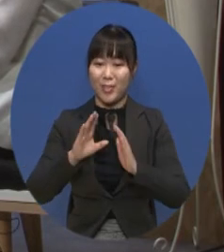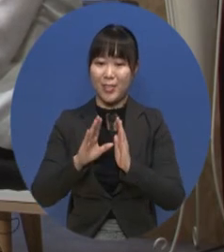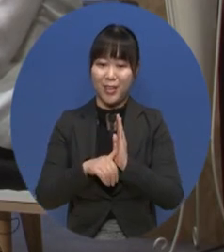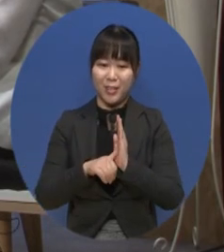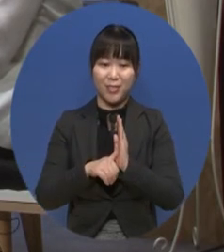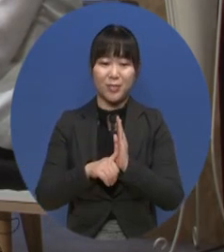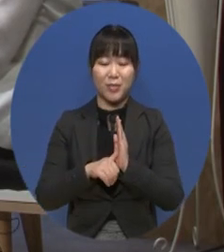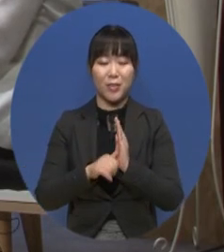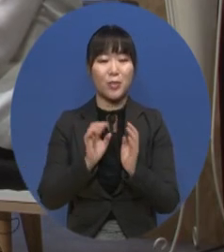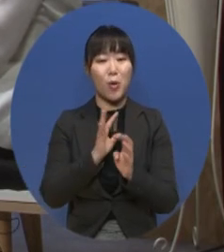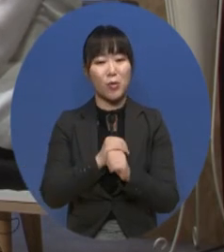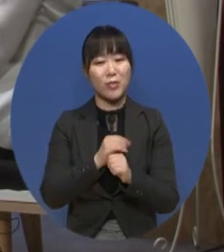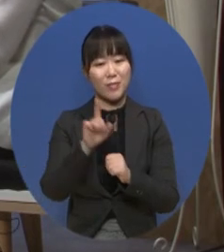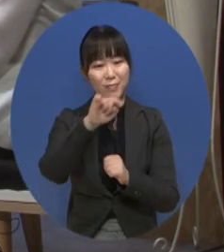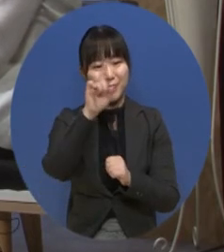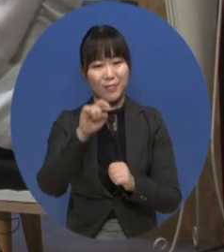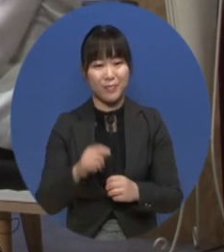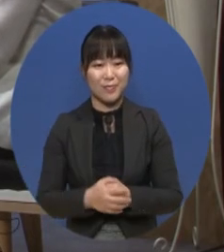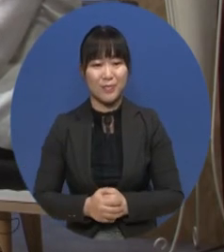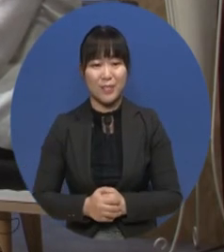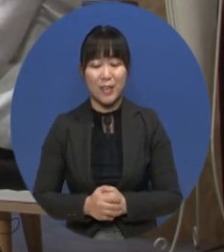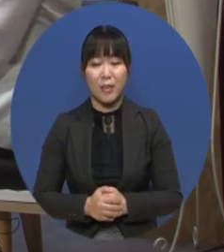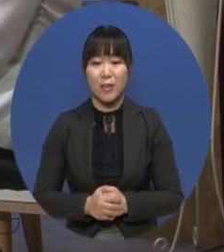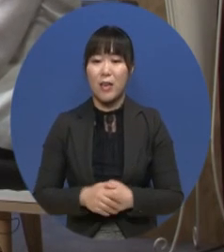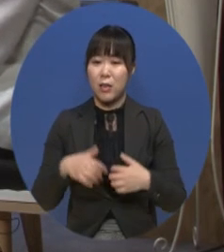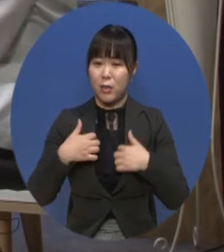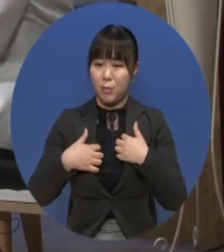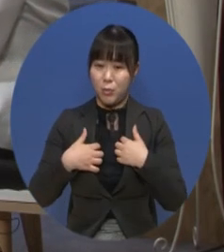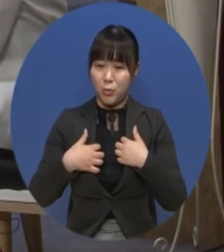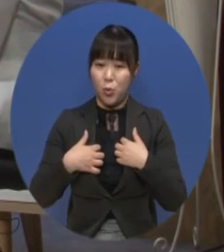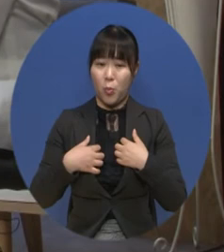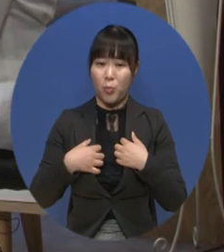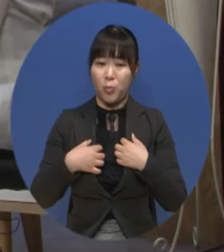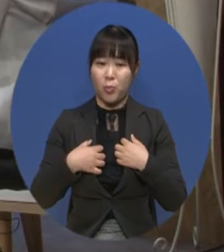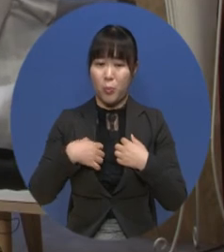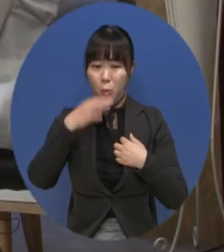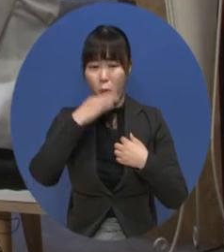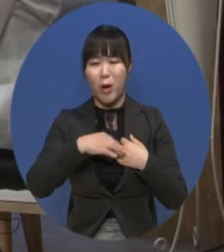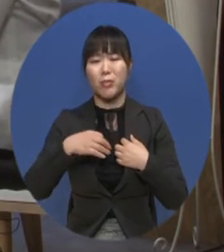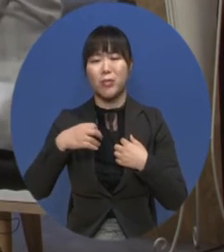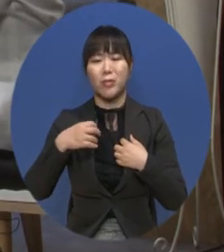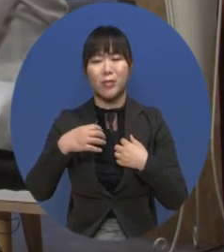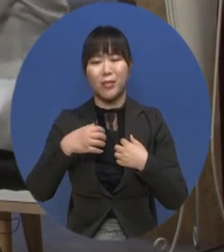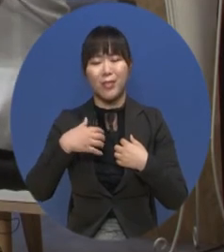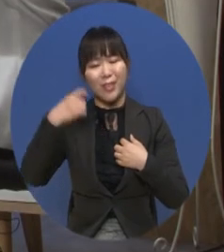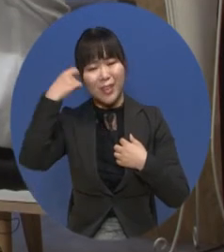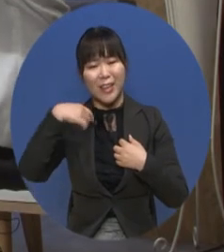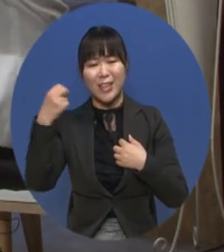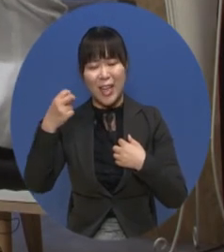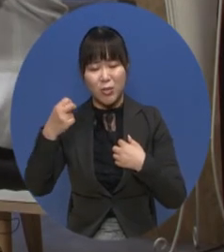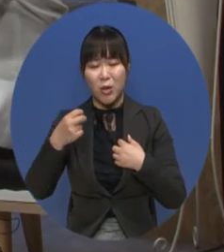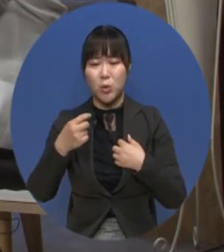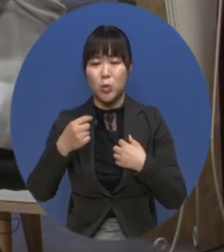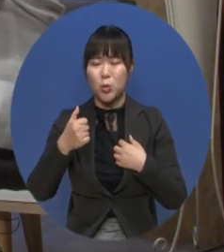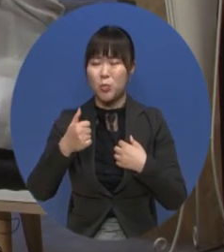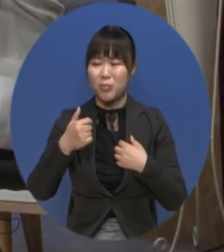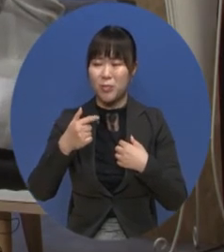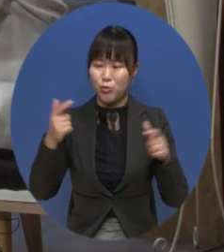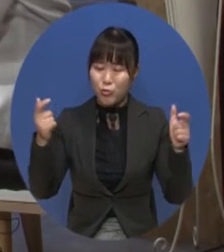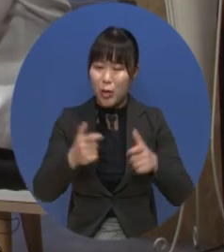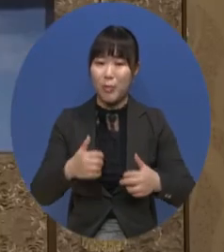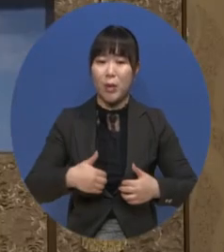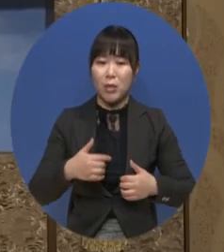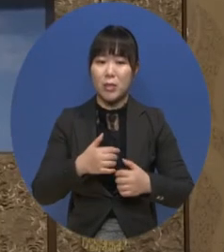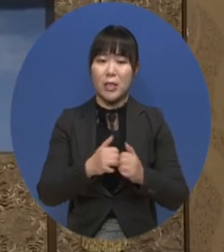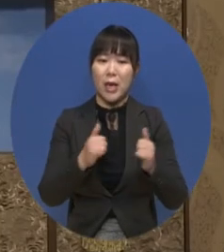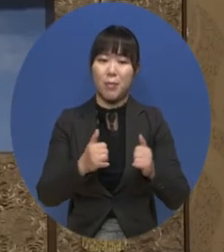좀 기억에 남는 순간은 제가 그 기쁘고 보람을 너무 자주 느껴가지고 조금 덜 느껴야지 왜냐면 너무 이제 사람이